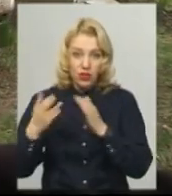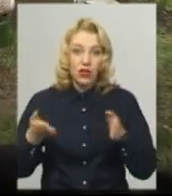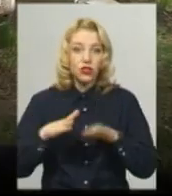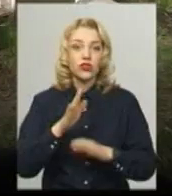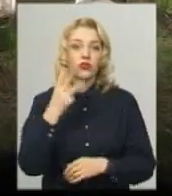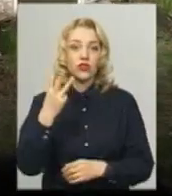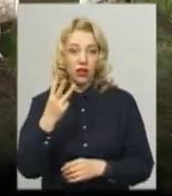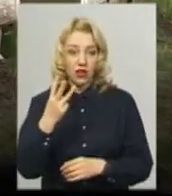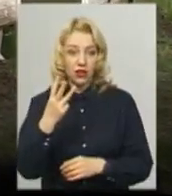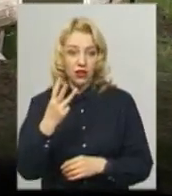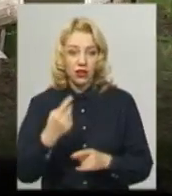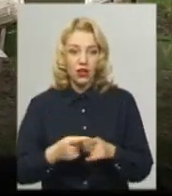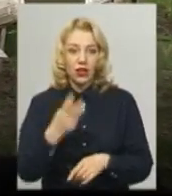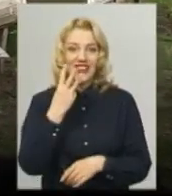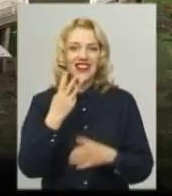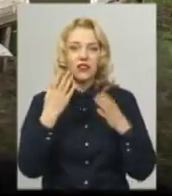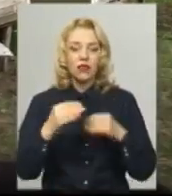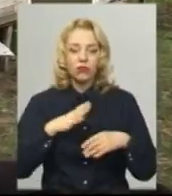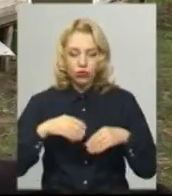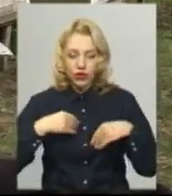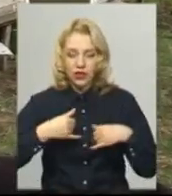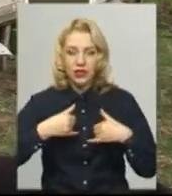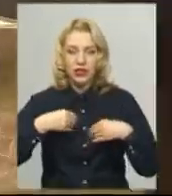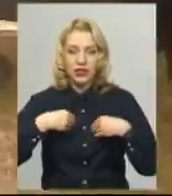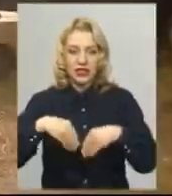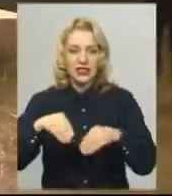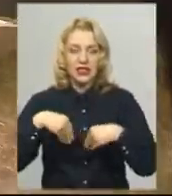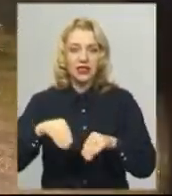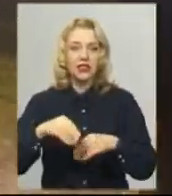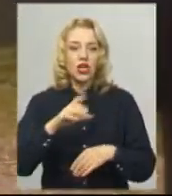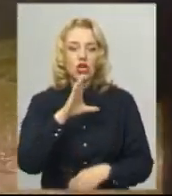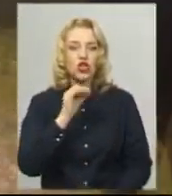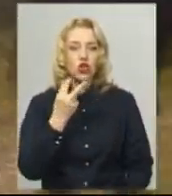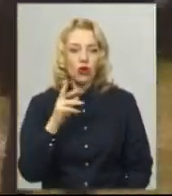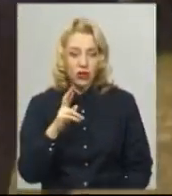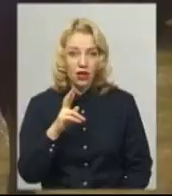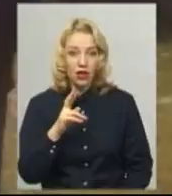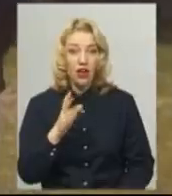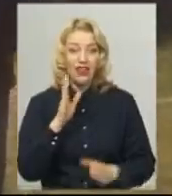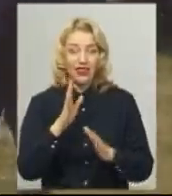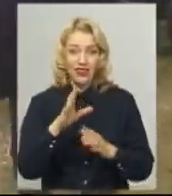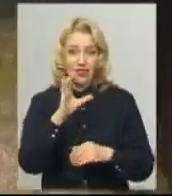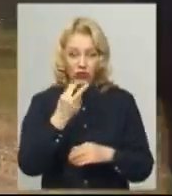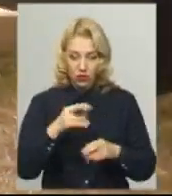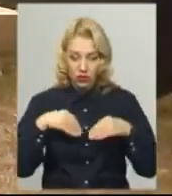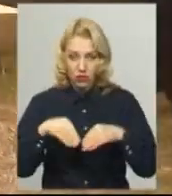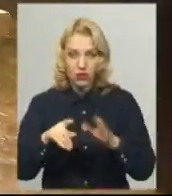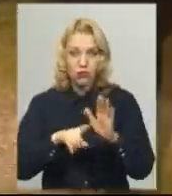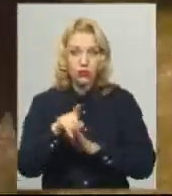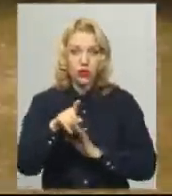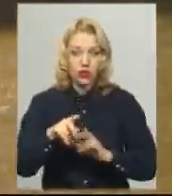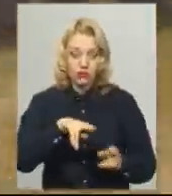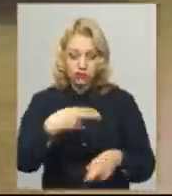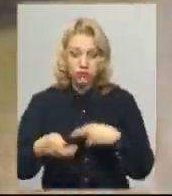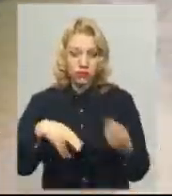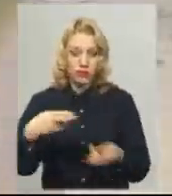3 дні сіяли цю сою в нас за городом і почали впадати пчоли. Син Наталії Сергій відзняв відео, на якому сільгоспбригади для обробітку